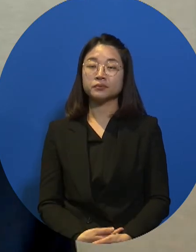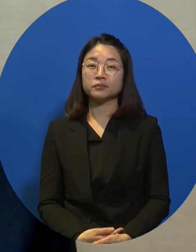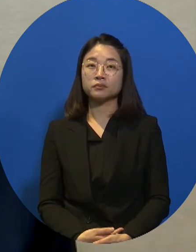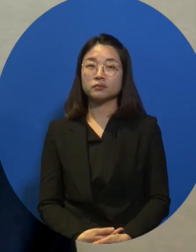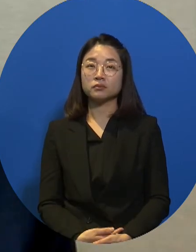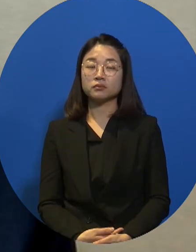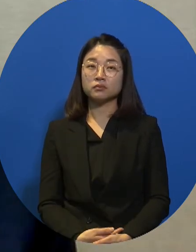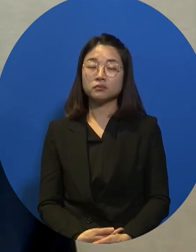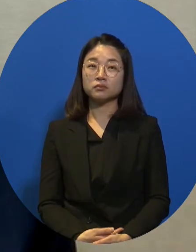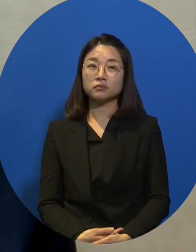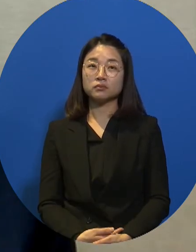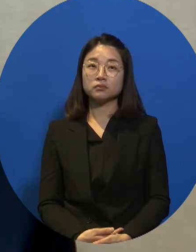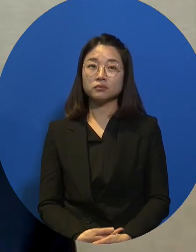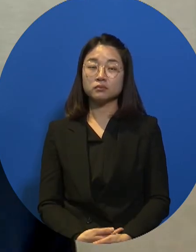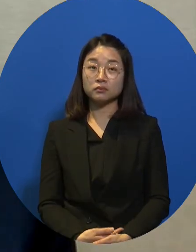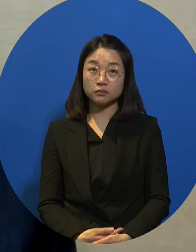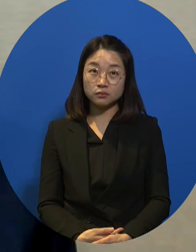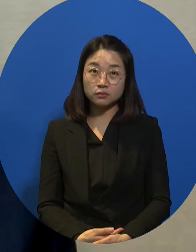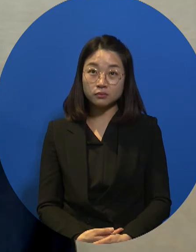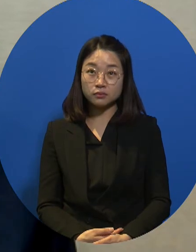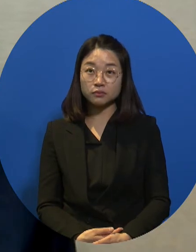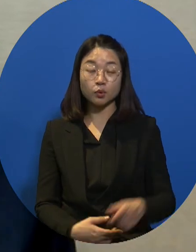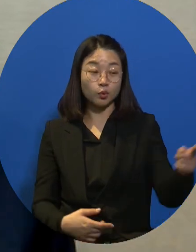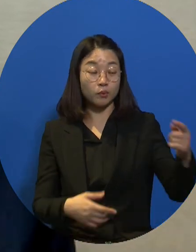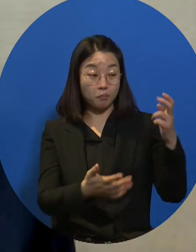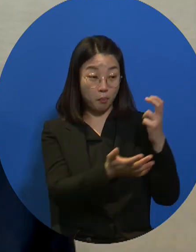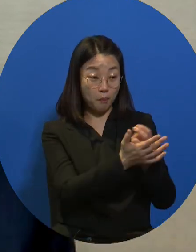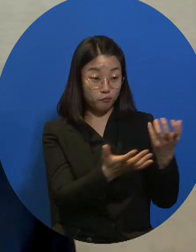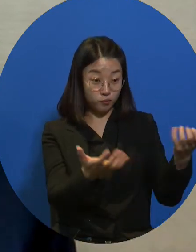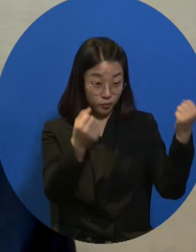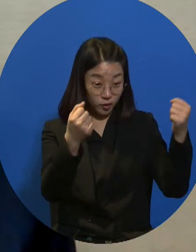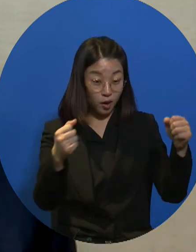위치에 있다는 그런 소수설들도 나뉘고 있습니다.